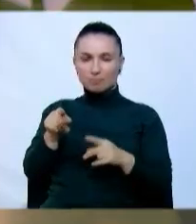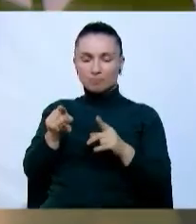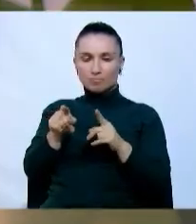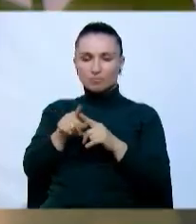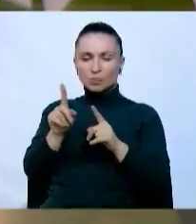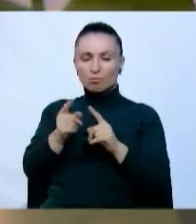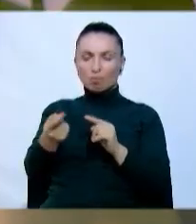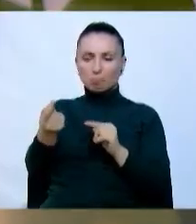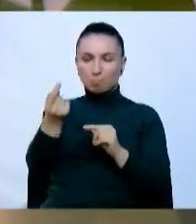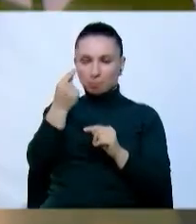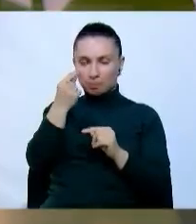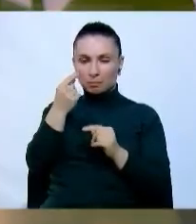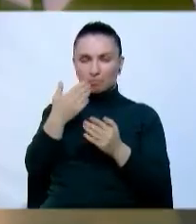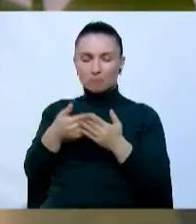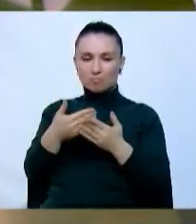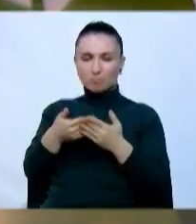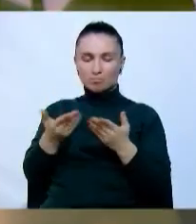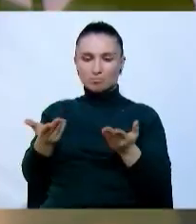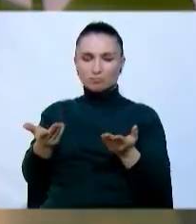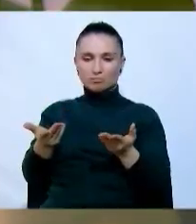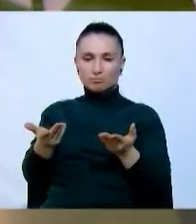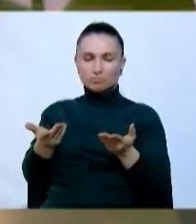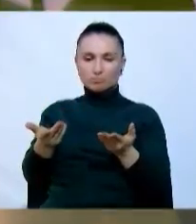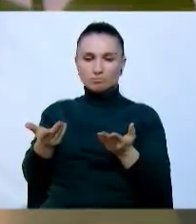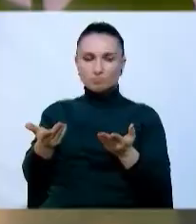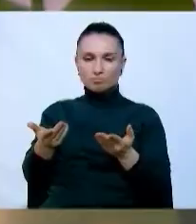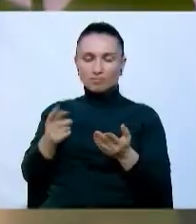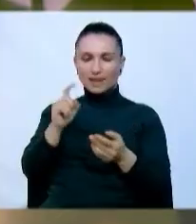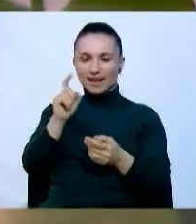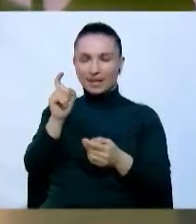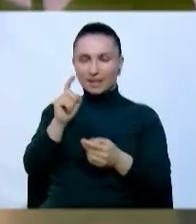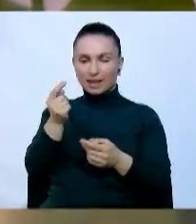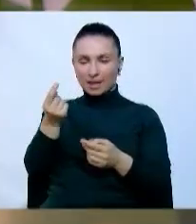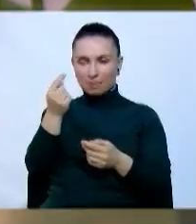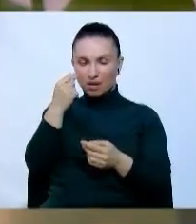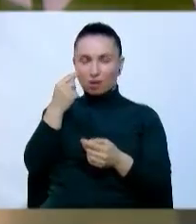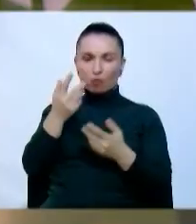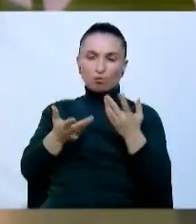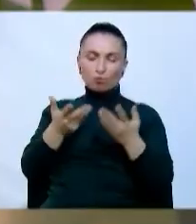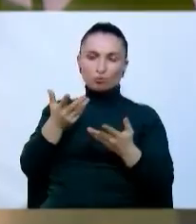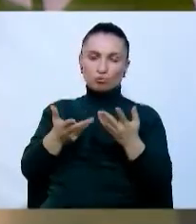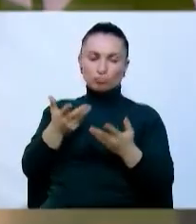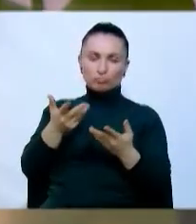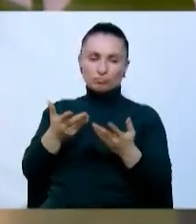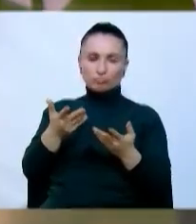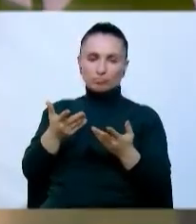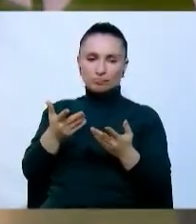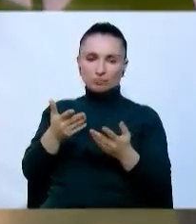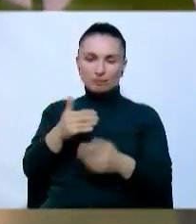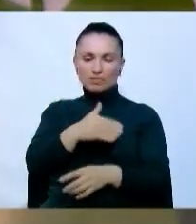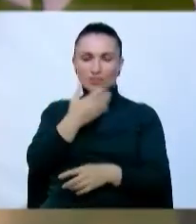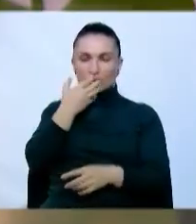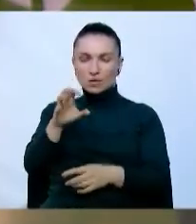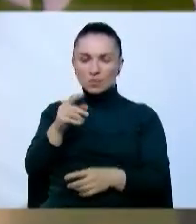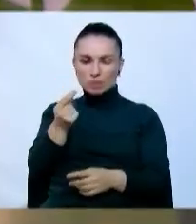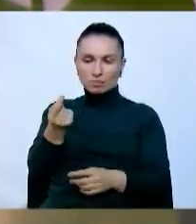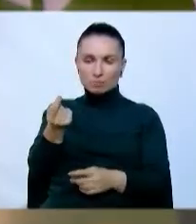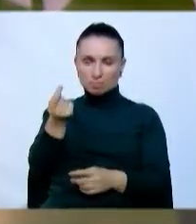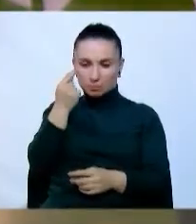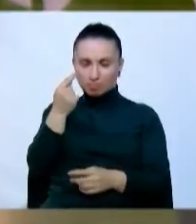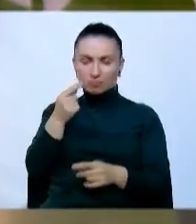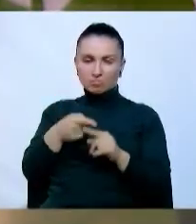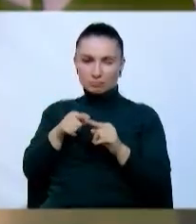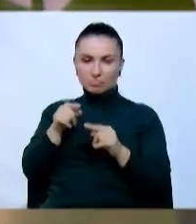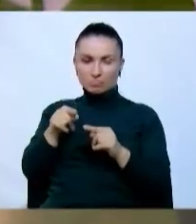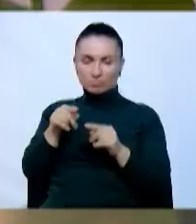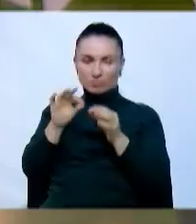ზემოქმედება, ეს იქნება ქიმიური ნივთიერება თუ ეს იქნება ტემპერატურული ზემოქმედება ქოვანაზე, რა თქმა